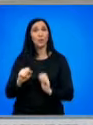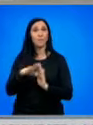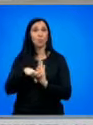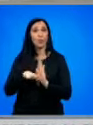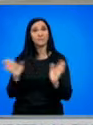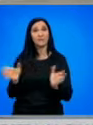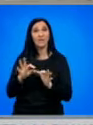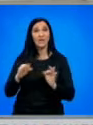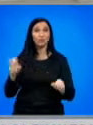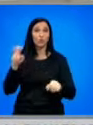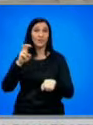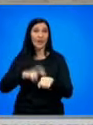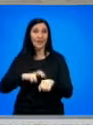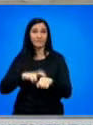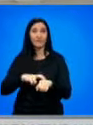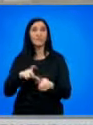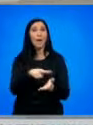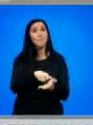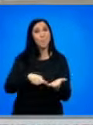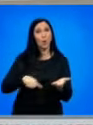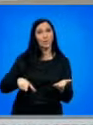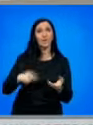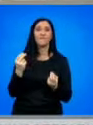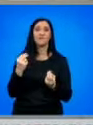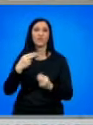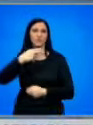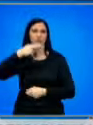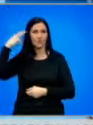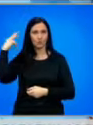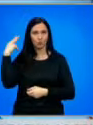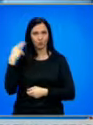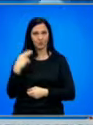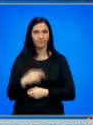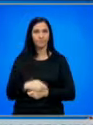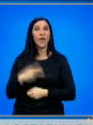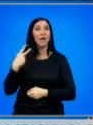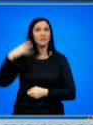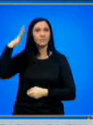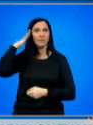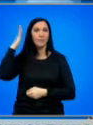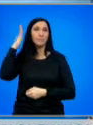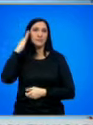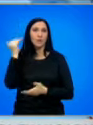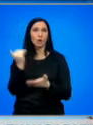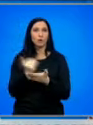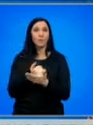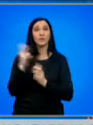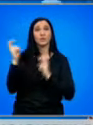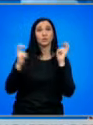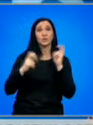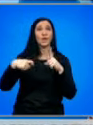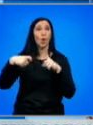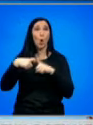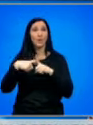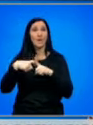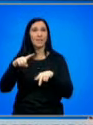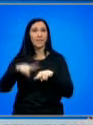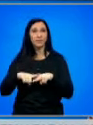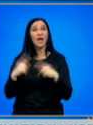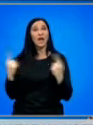Става ясно от декемврийския бюлетин на финансовата институция. Вицепремиерът и министър на икономиката и индустрията Корнелия